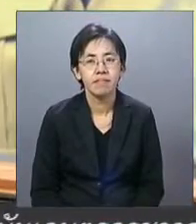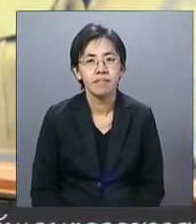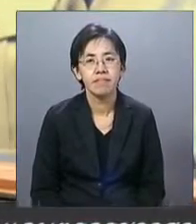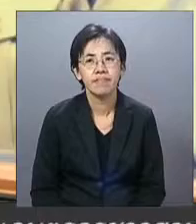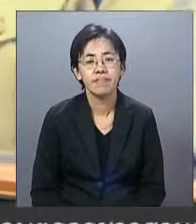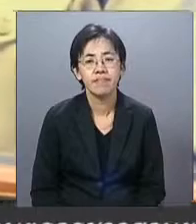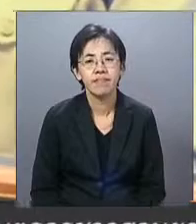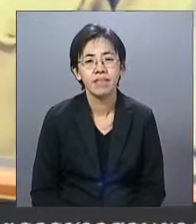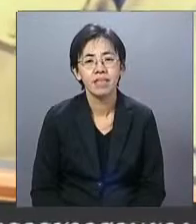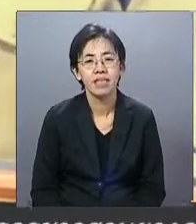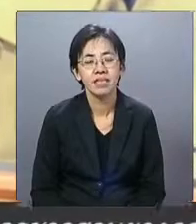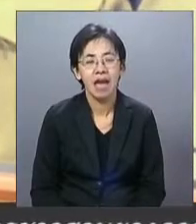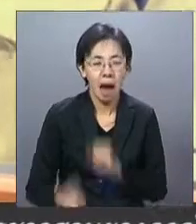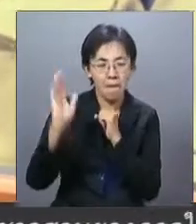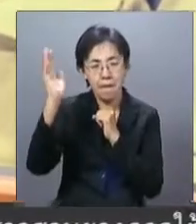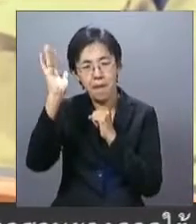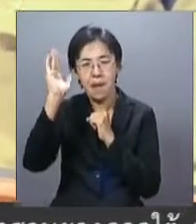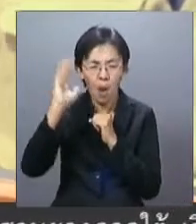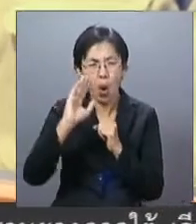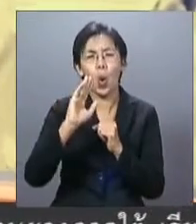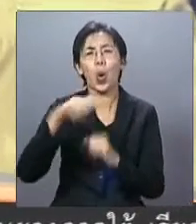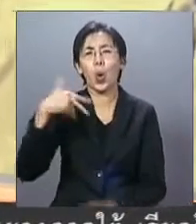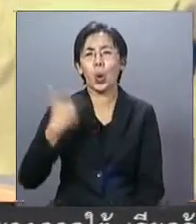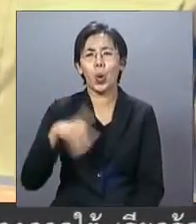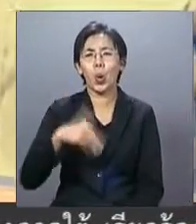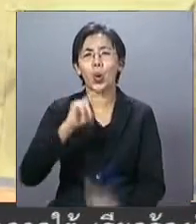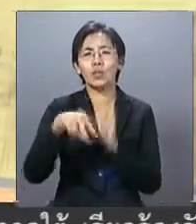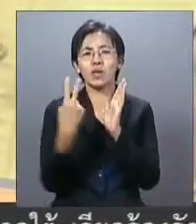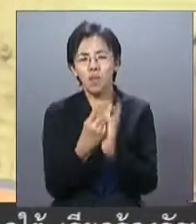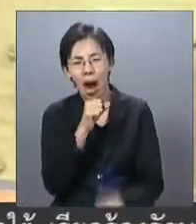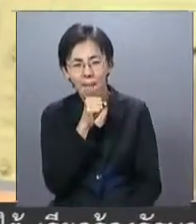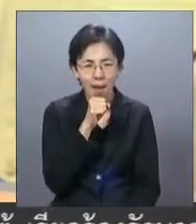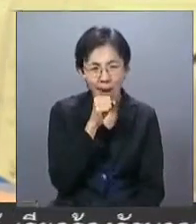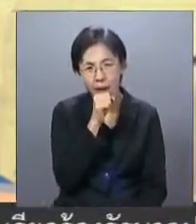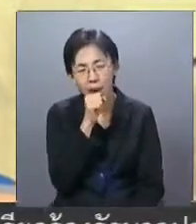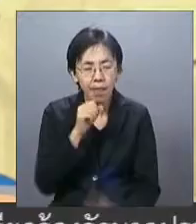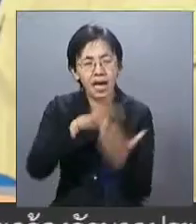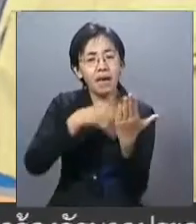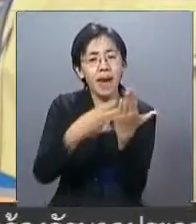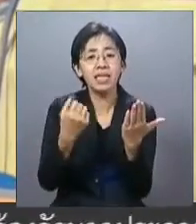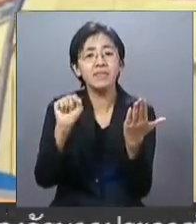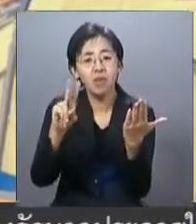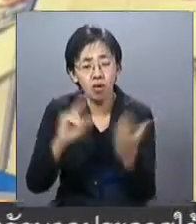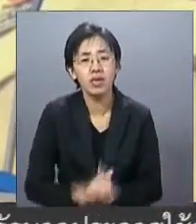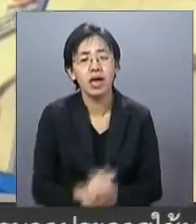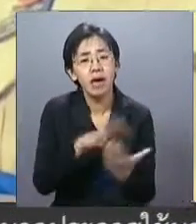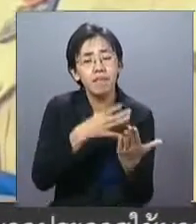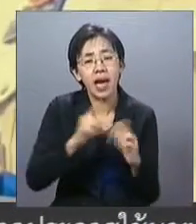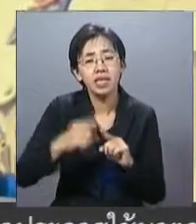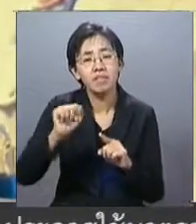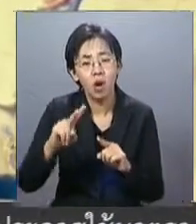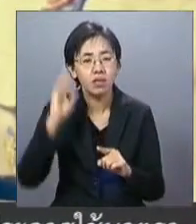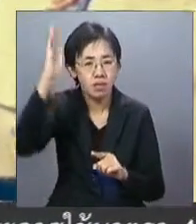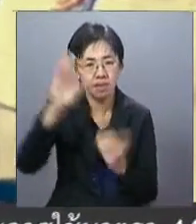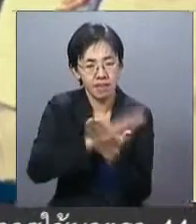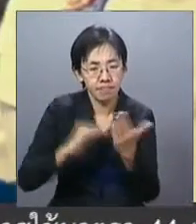ค่ะเหมือนจะเดี่ยวไมโครโฟนนะคะ2ชั่วโมงเต็มสำหรับการพูดถึงแผน12ในการเดินหน้าประเทศจากนี้ไปนาย